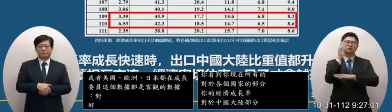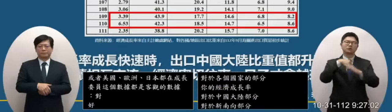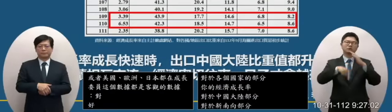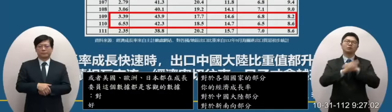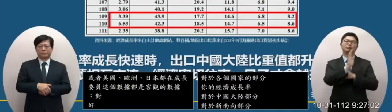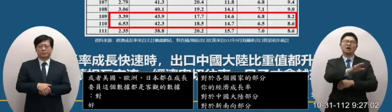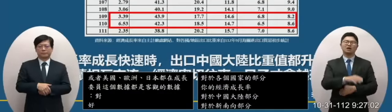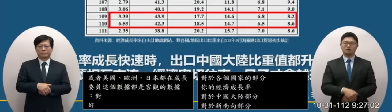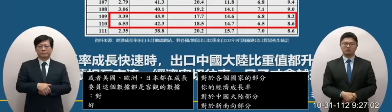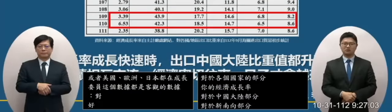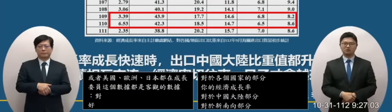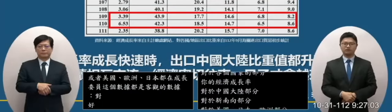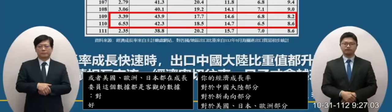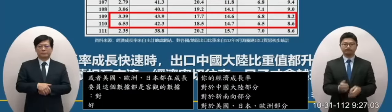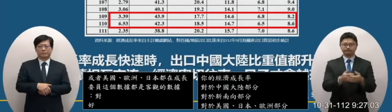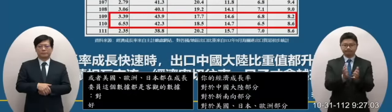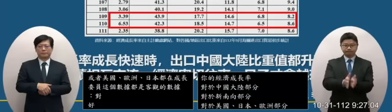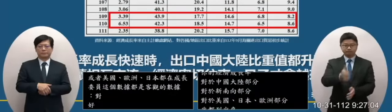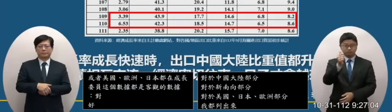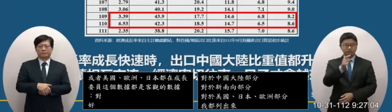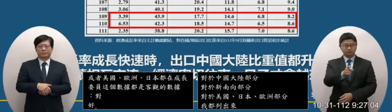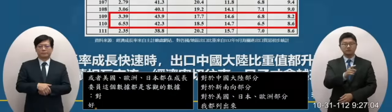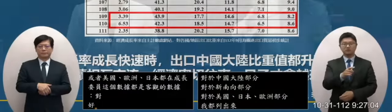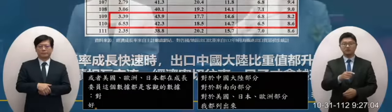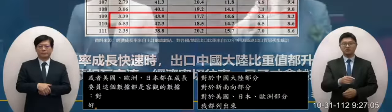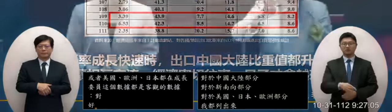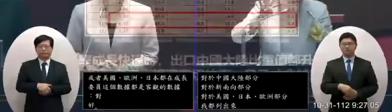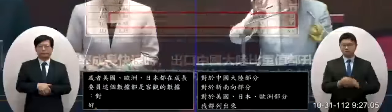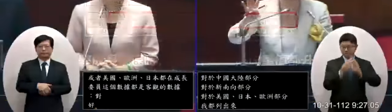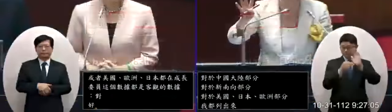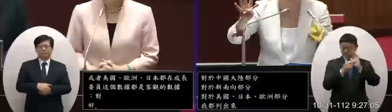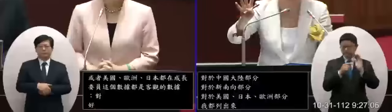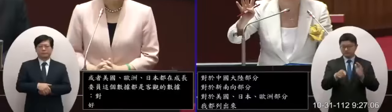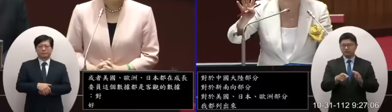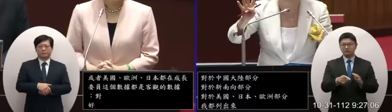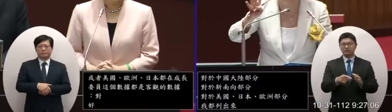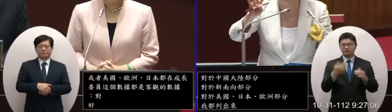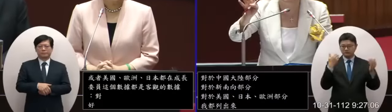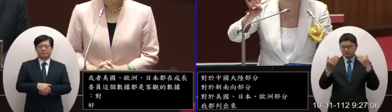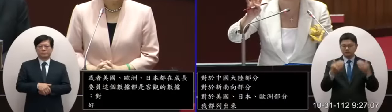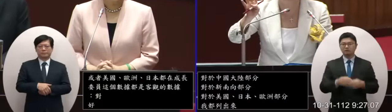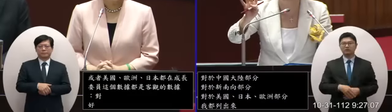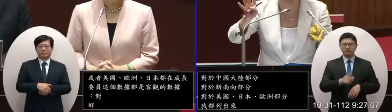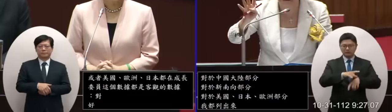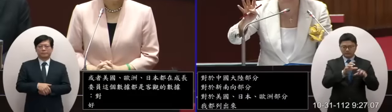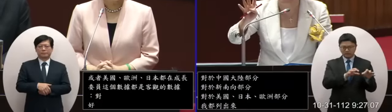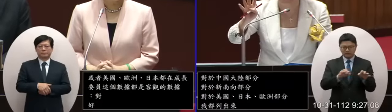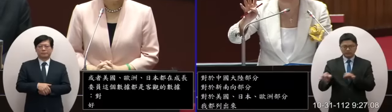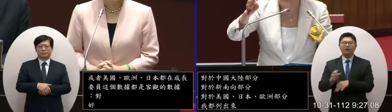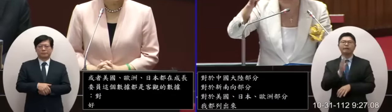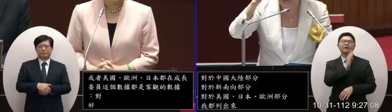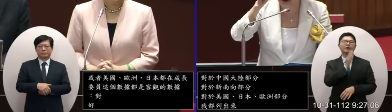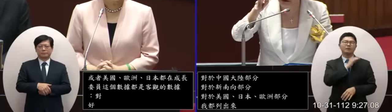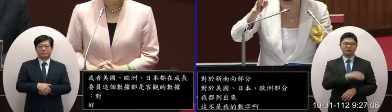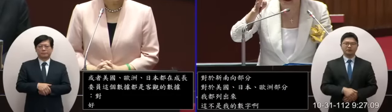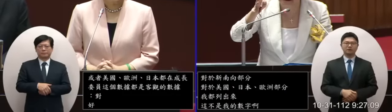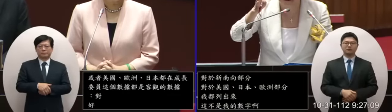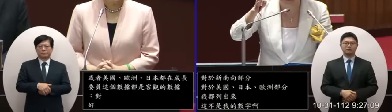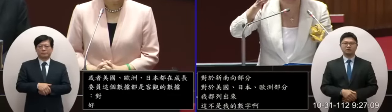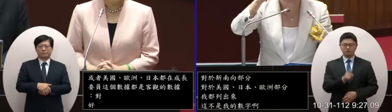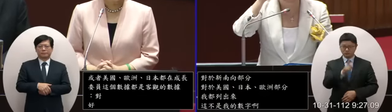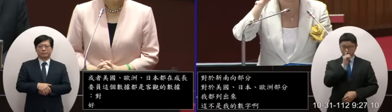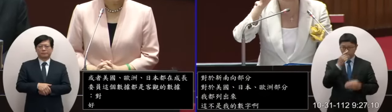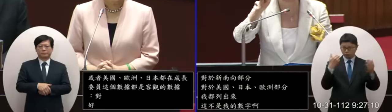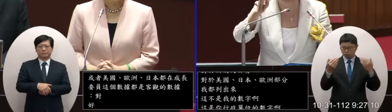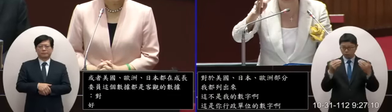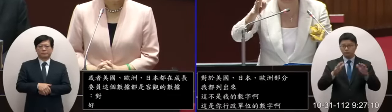啊。所以部长，您就很务实的说一下，不要拖时间哦，拖时间没什么大意思了。你就很务实的